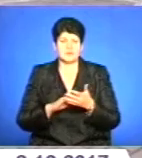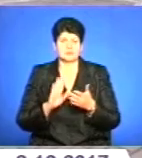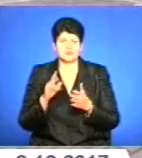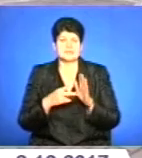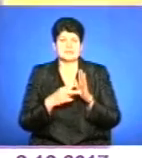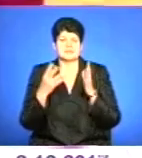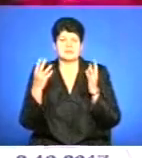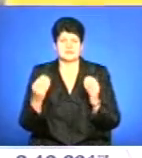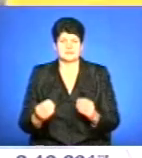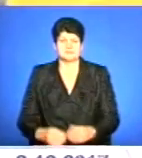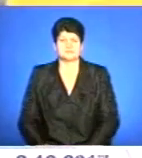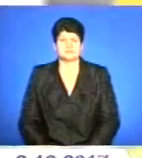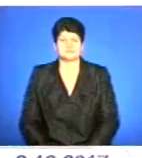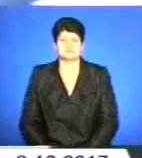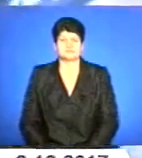днів.